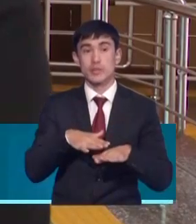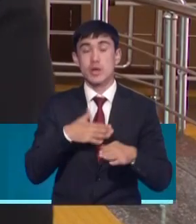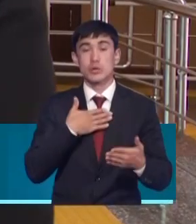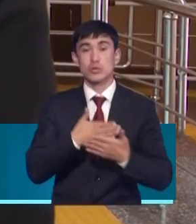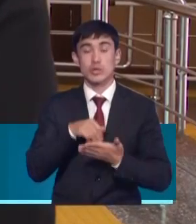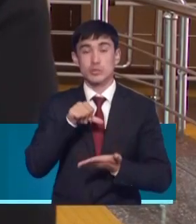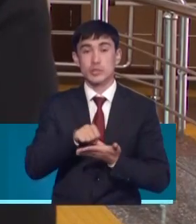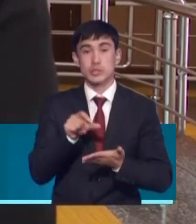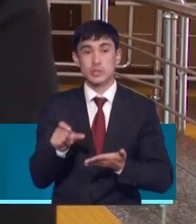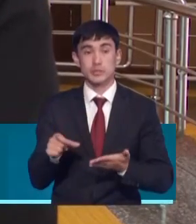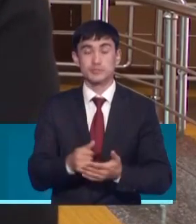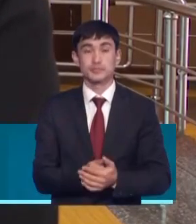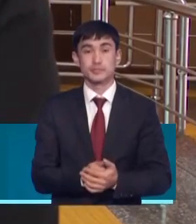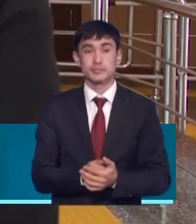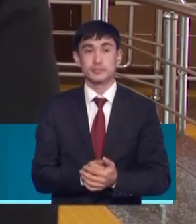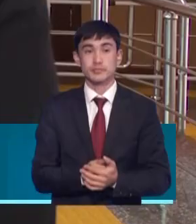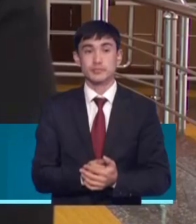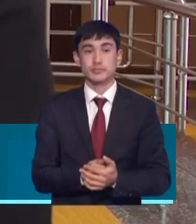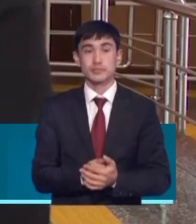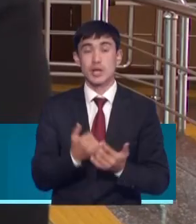белсенді, белсенділік танып жатыр ауыл тұрғындары.